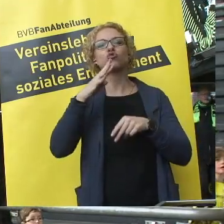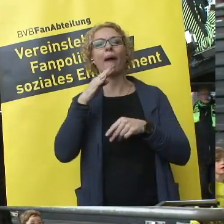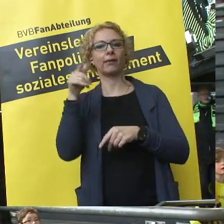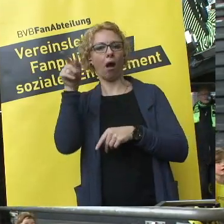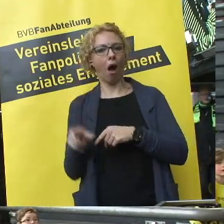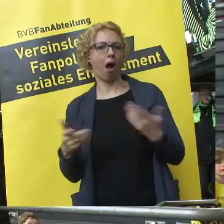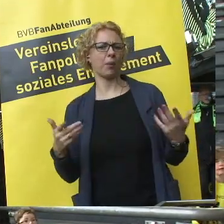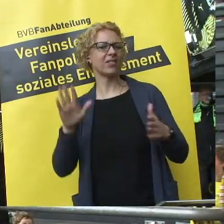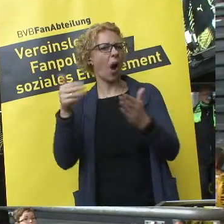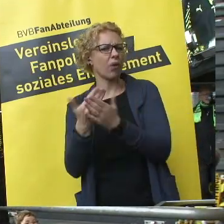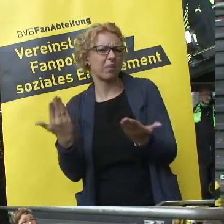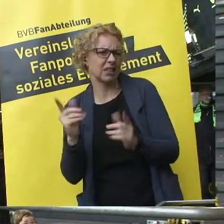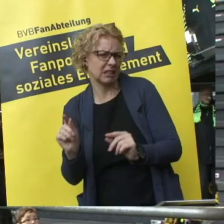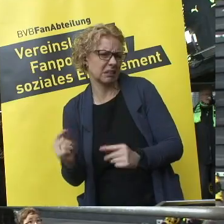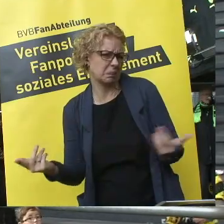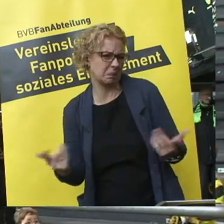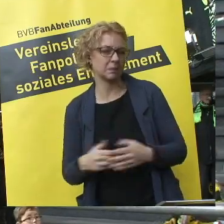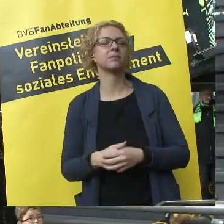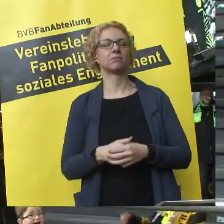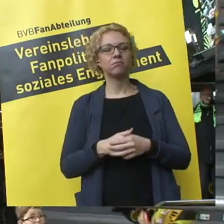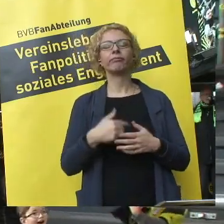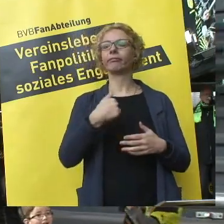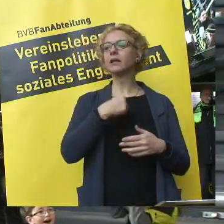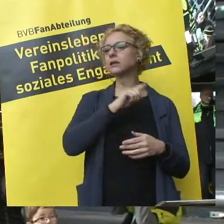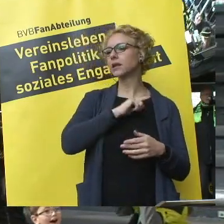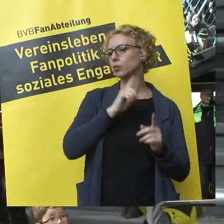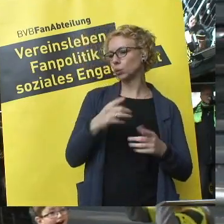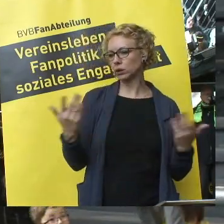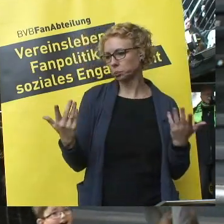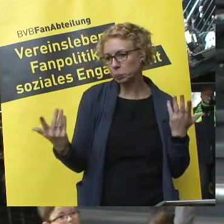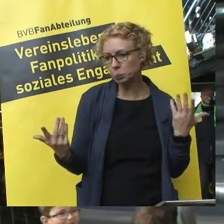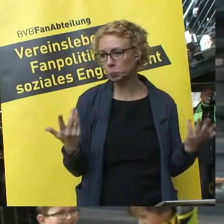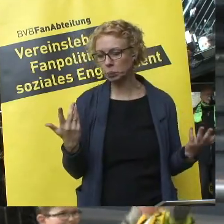als Athletensprecherin? Als Athletensprecherin,